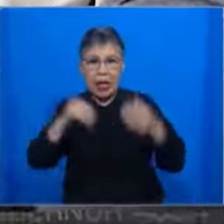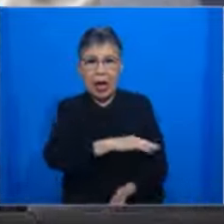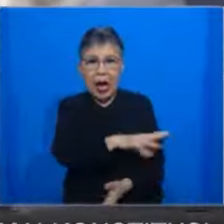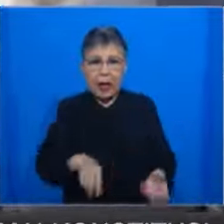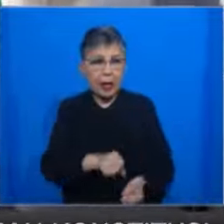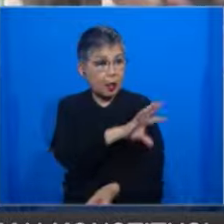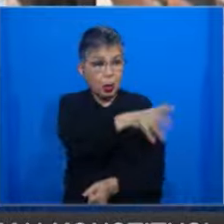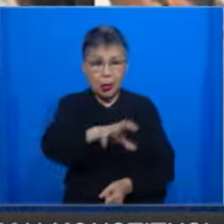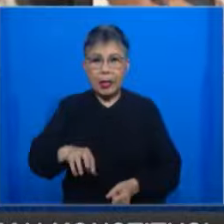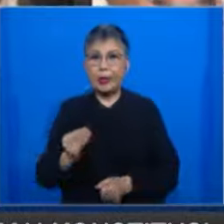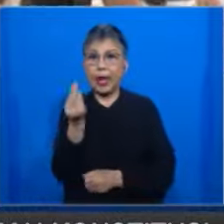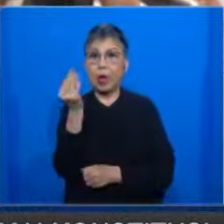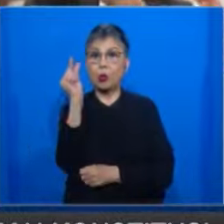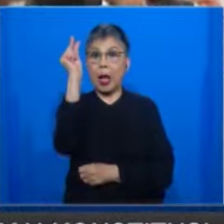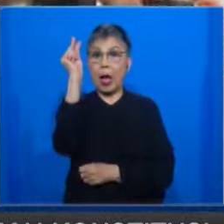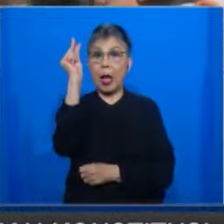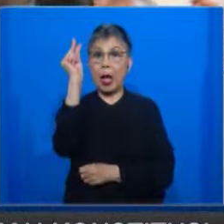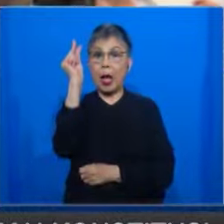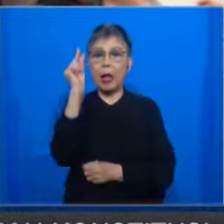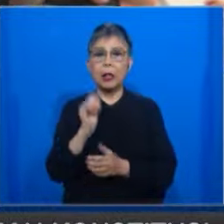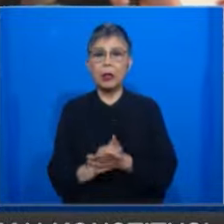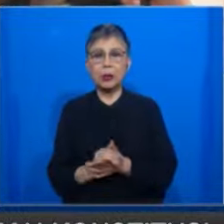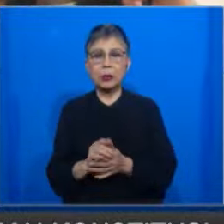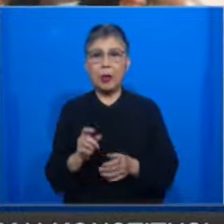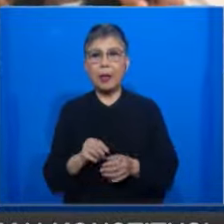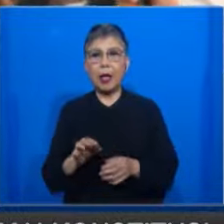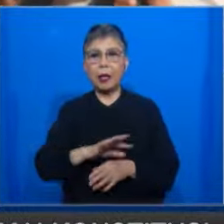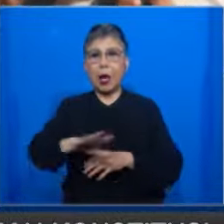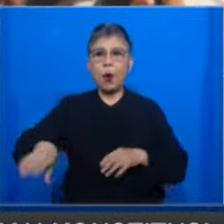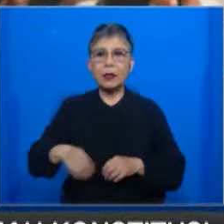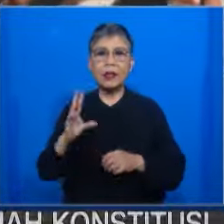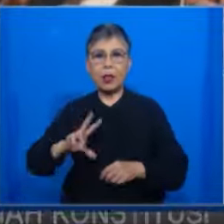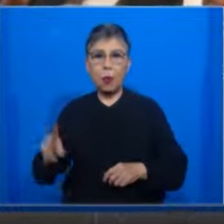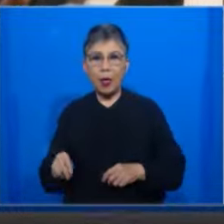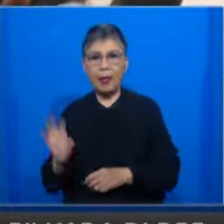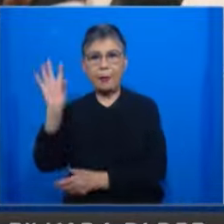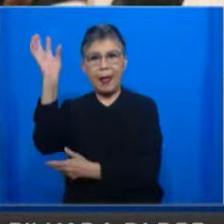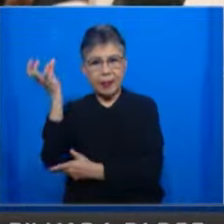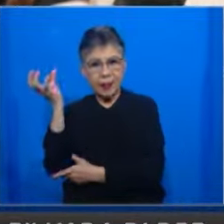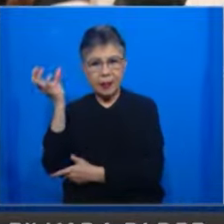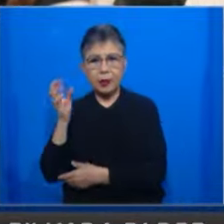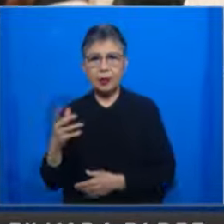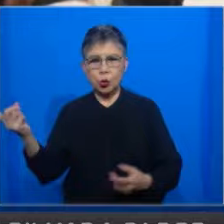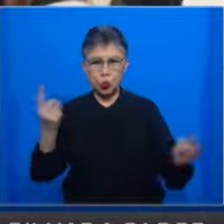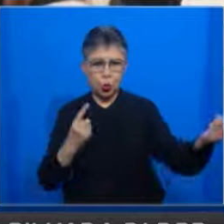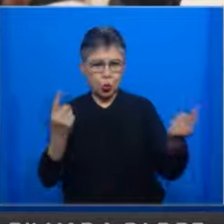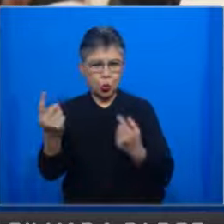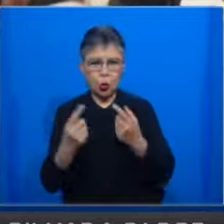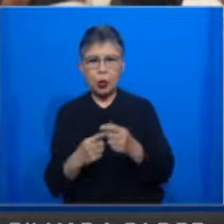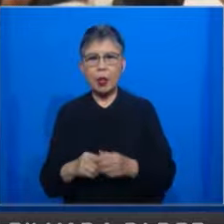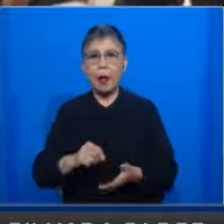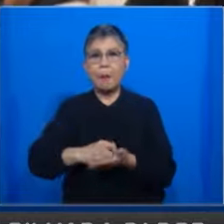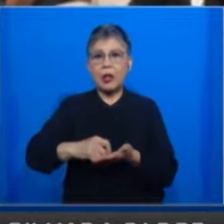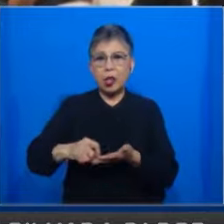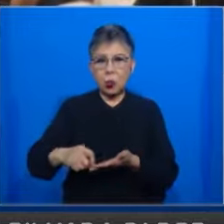berbagai wilayah, mulai dari Jakarta Utara, lalu juga dari kawasan Jawa Barat dan juga Banten. Lalu kemudian disusul oleh kalangan